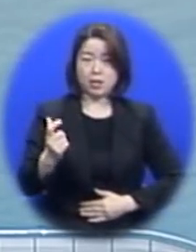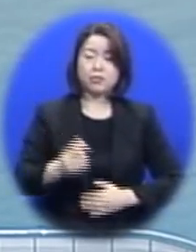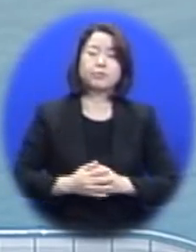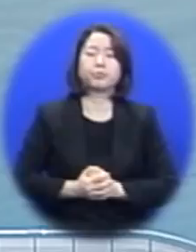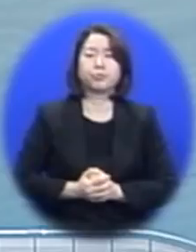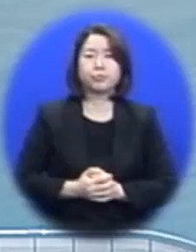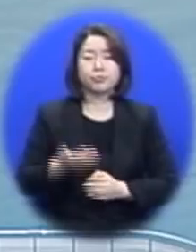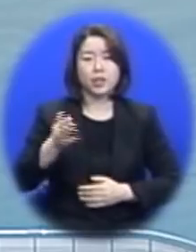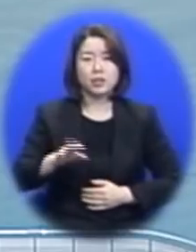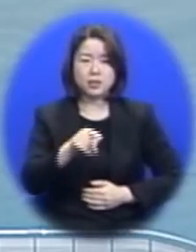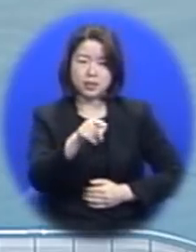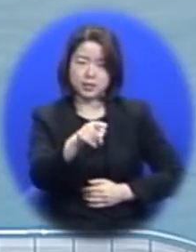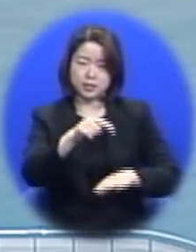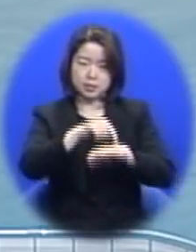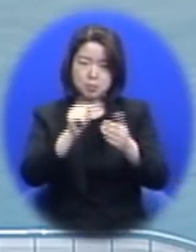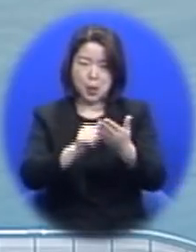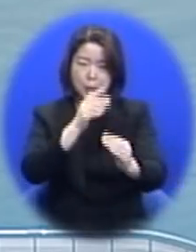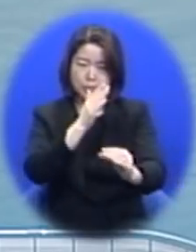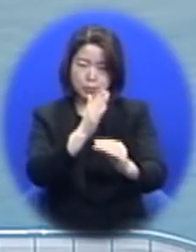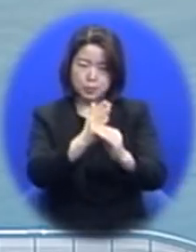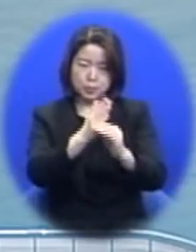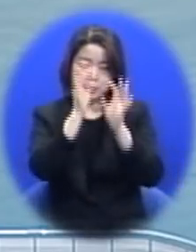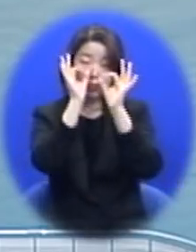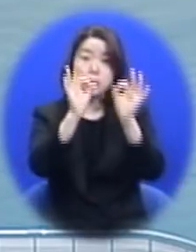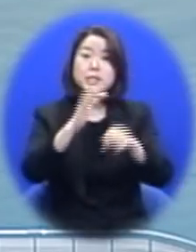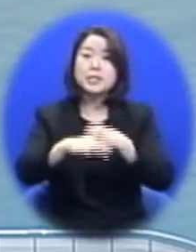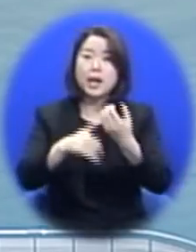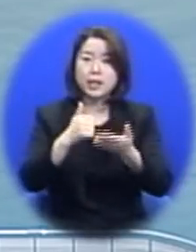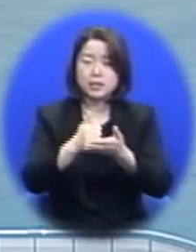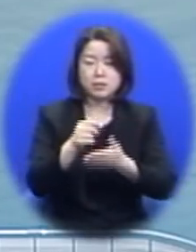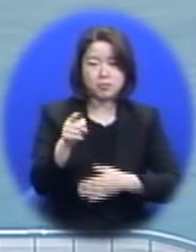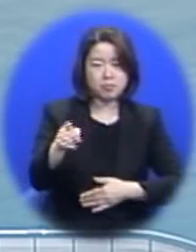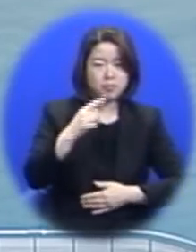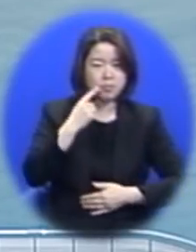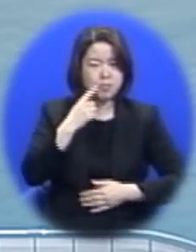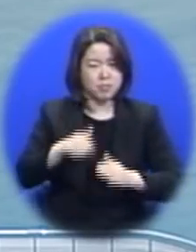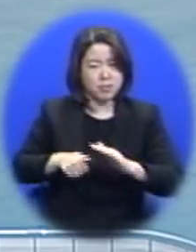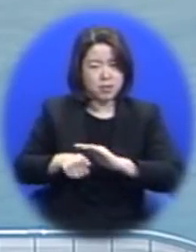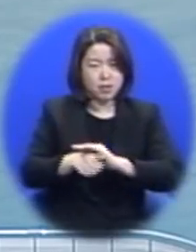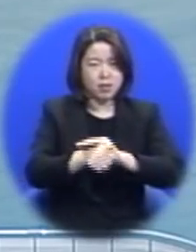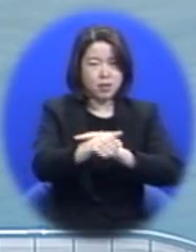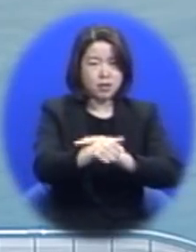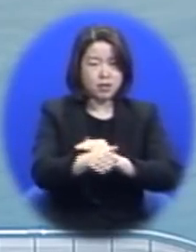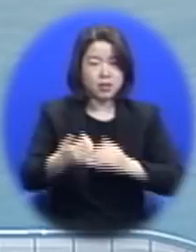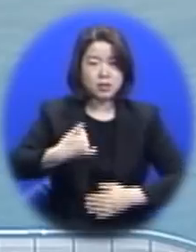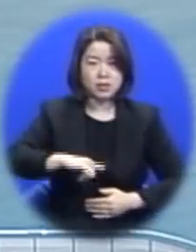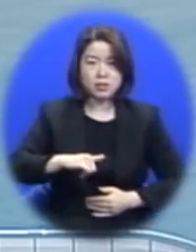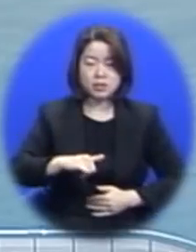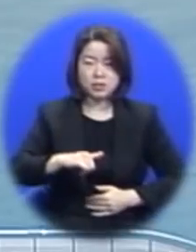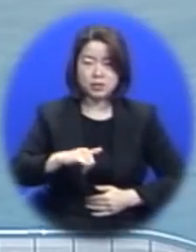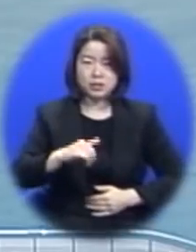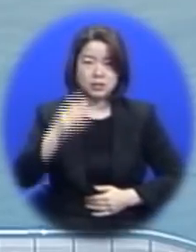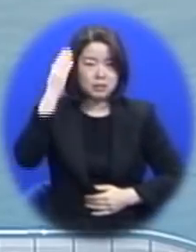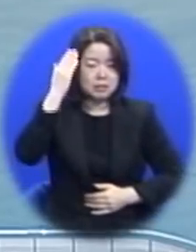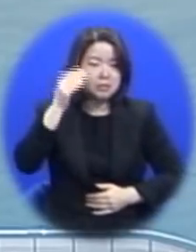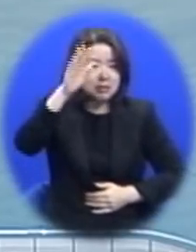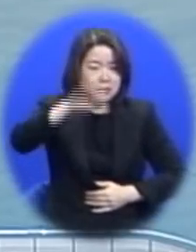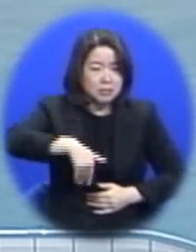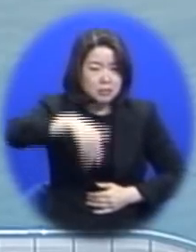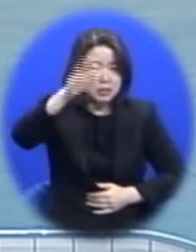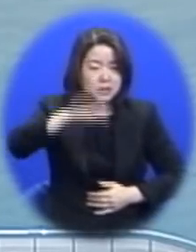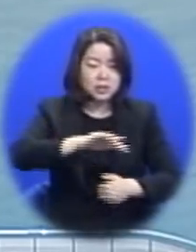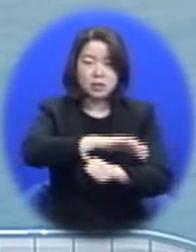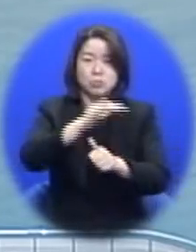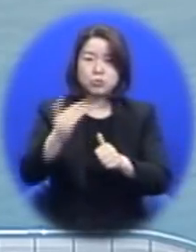그런데 중심을 보시는 하나님께서는 독사의 자식이라, 회칠한 무덤이라고 말씀하셨어요. 그